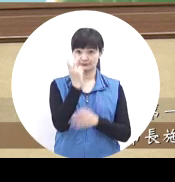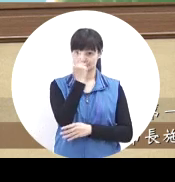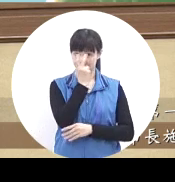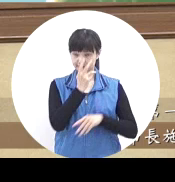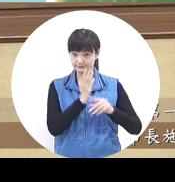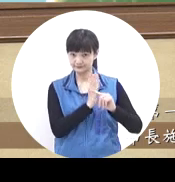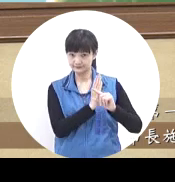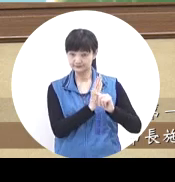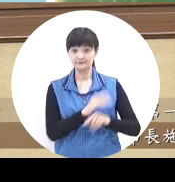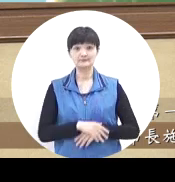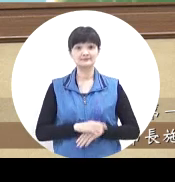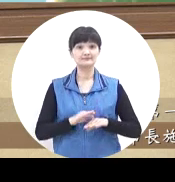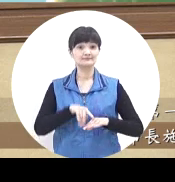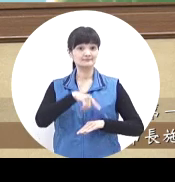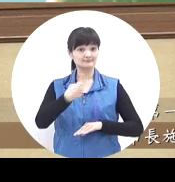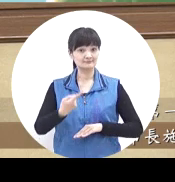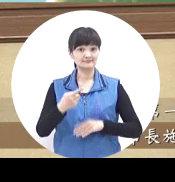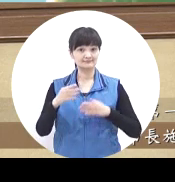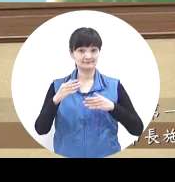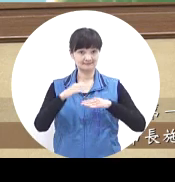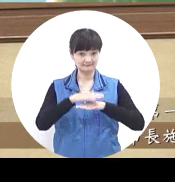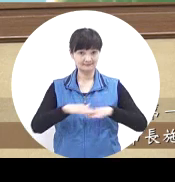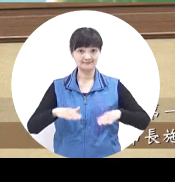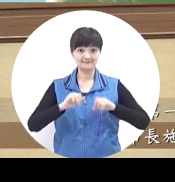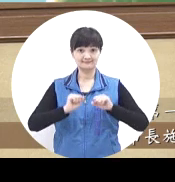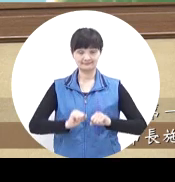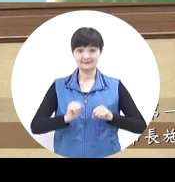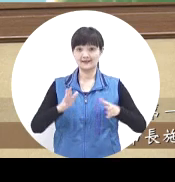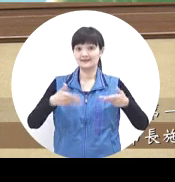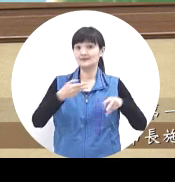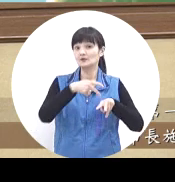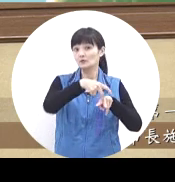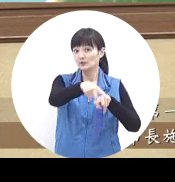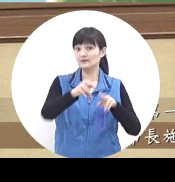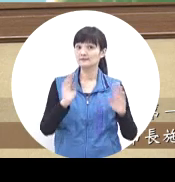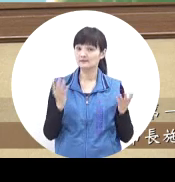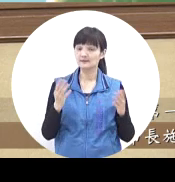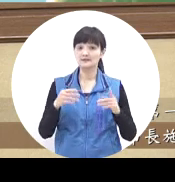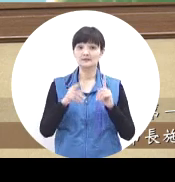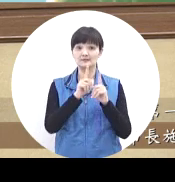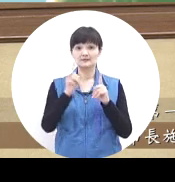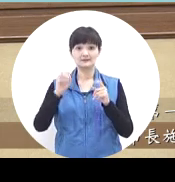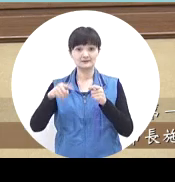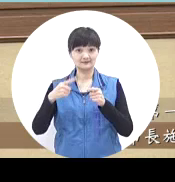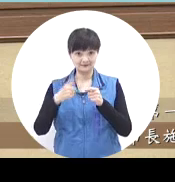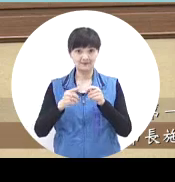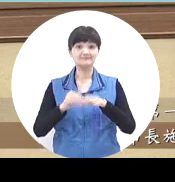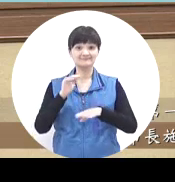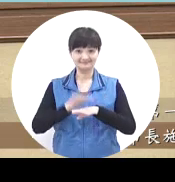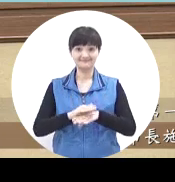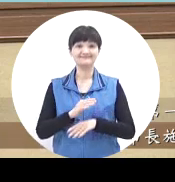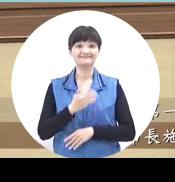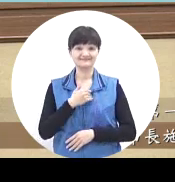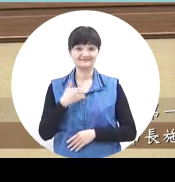康轻轨，如果顺利的话，会在111年通车。